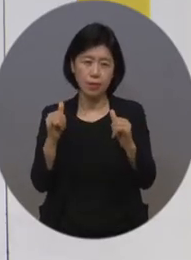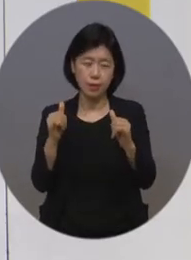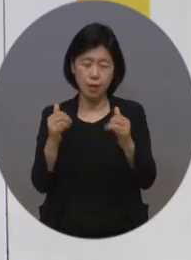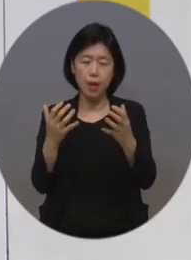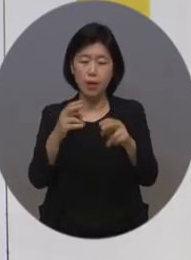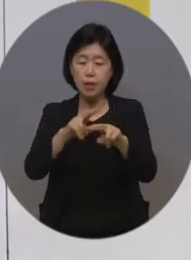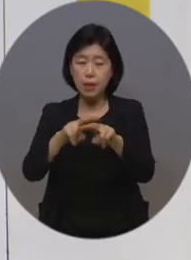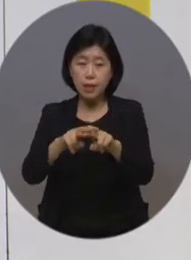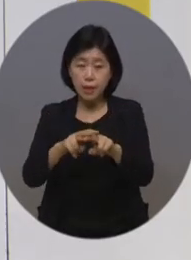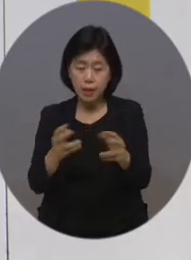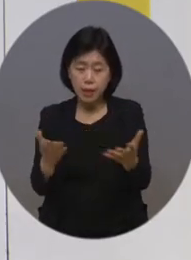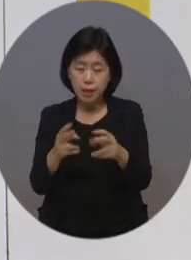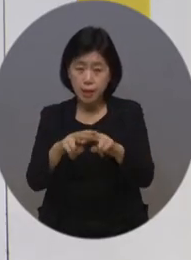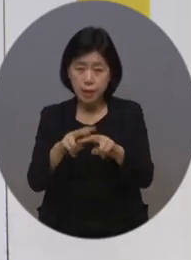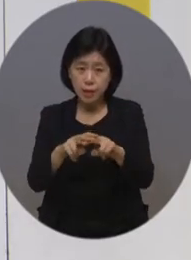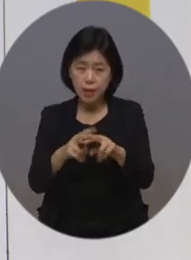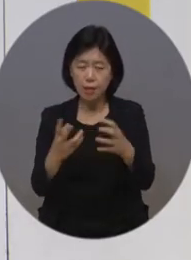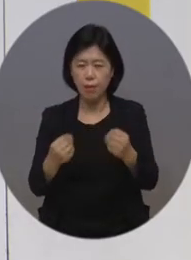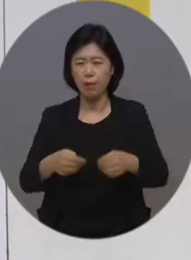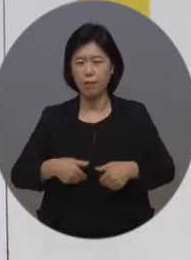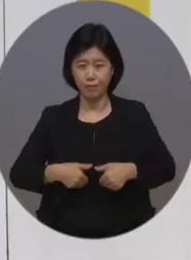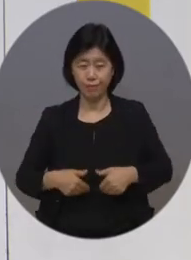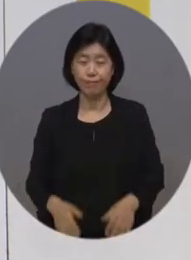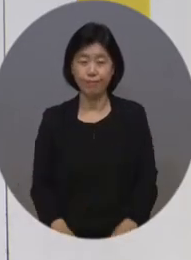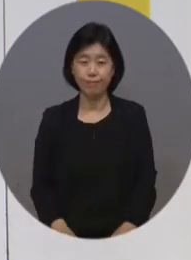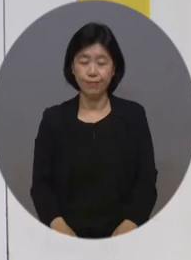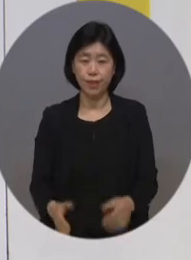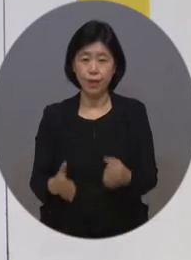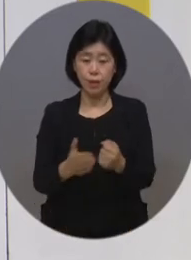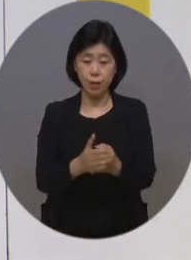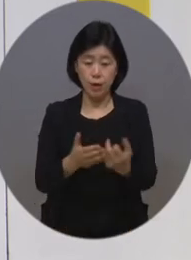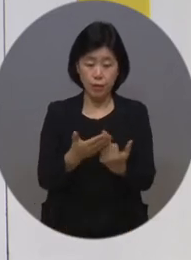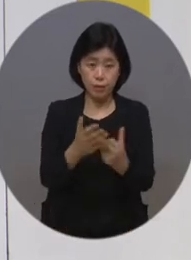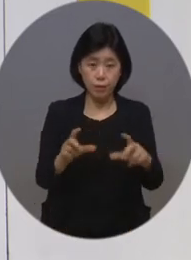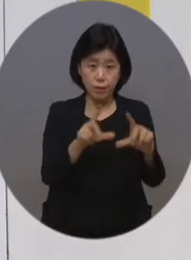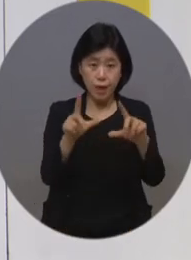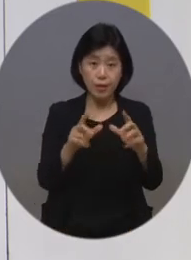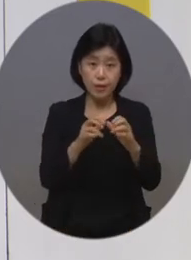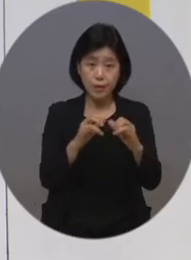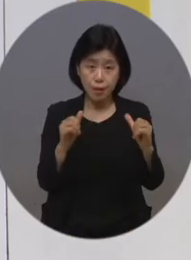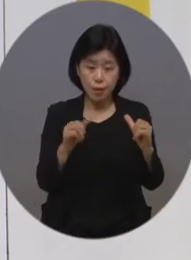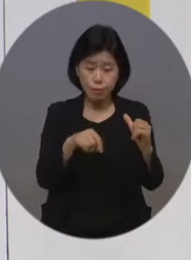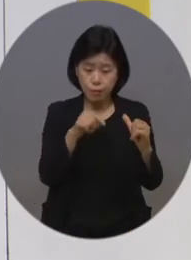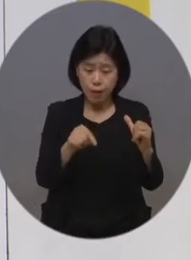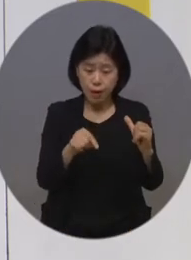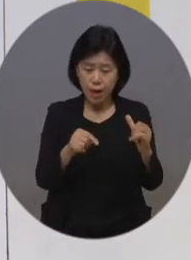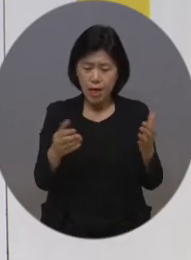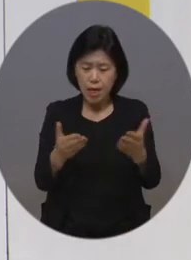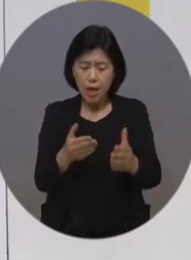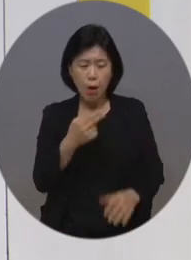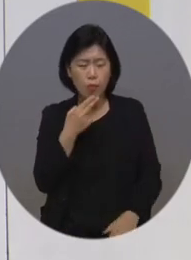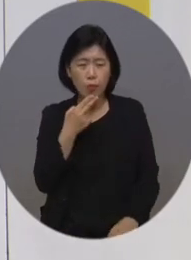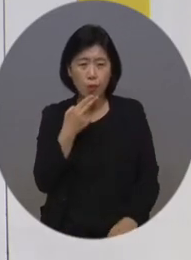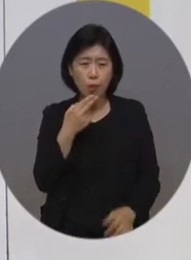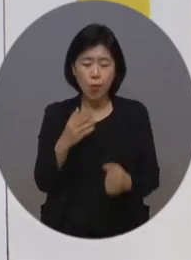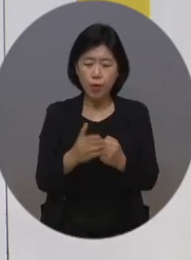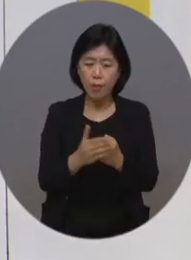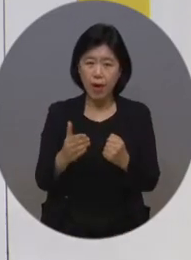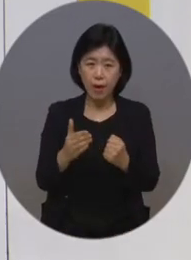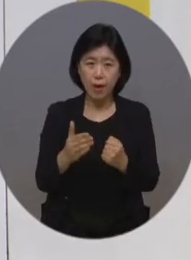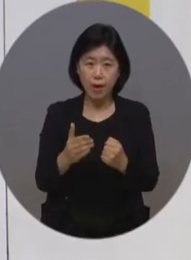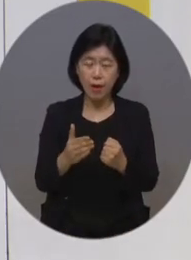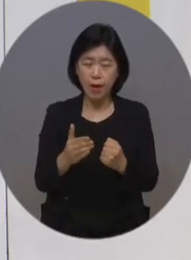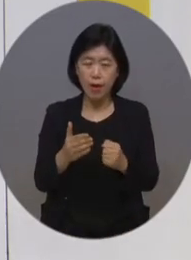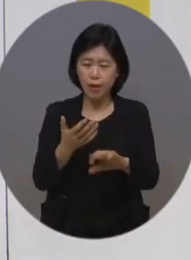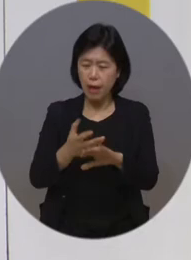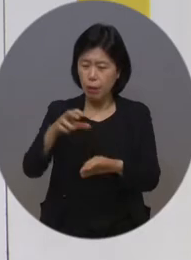육지로 떠나는 제주 가 아니라 인재를 육성 해서 제주도에서 디지털 미래 사업을 만들자 이렇게 해서